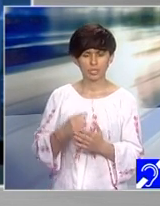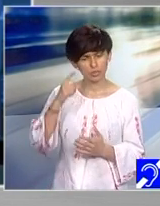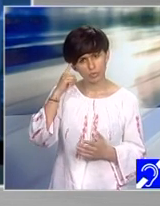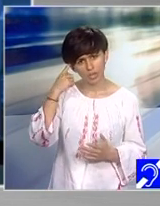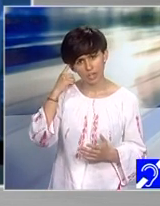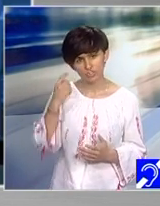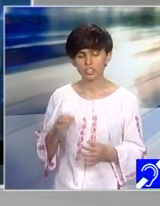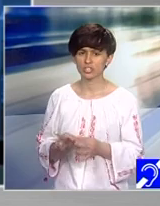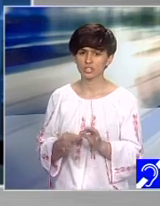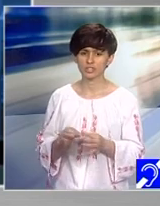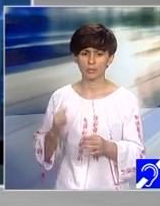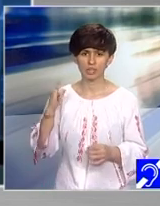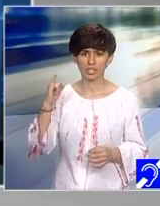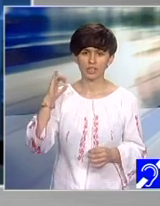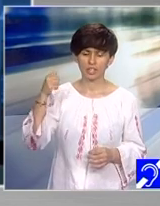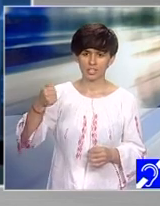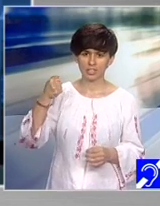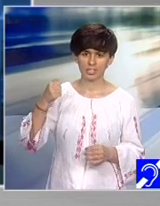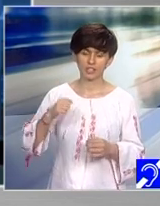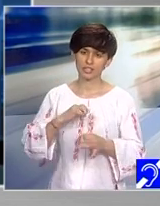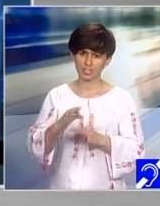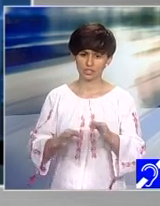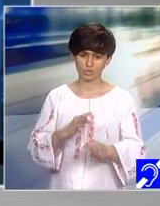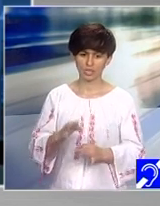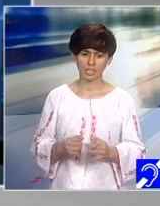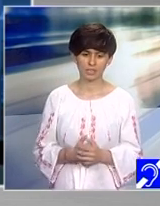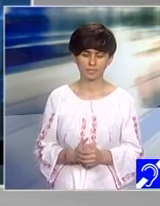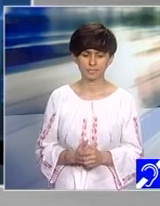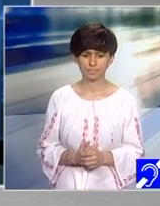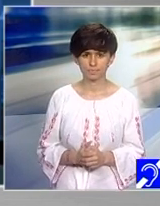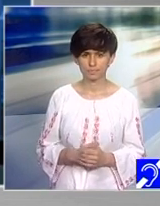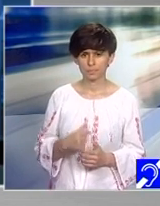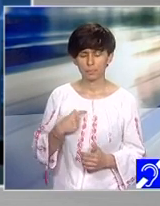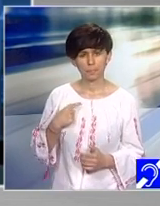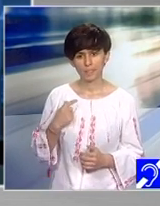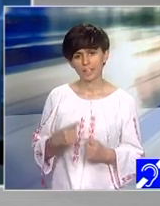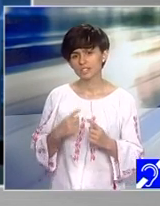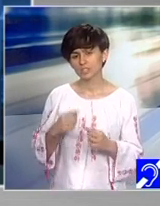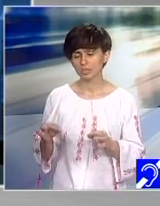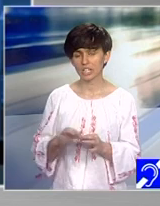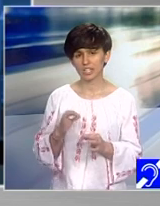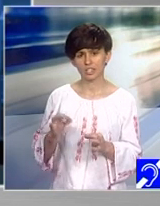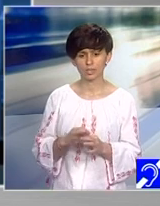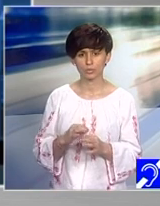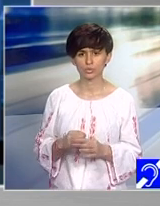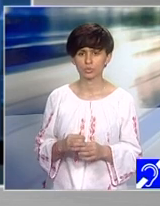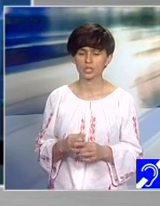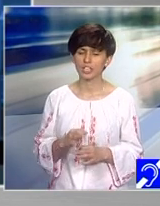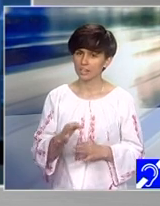IA tradițională. Există mai multe mișcări la Blues Rumen, Semne cu Sute în Acțiune, Semne cu Sute, în fine, inițiate de Ioana